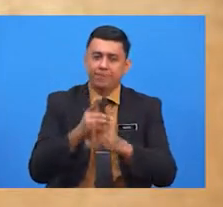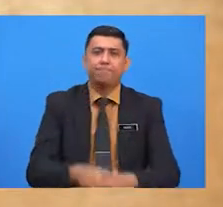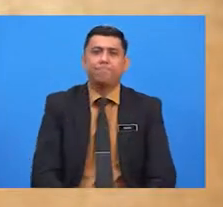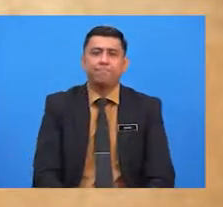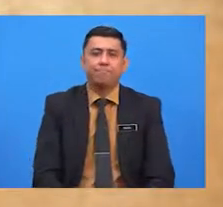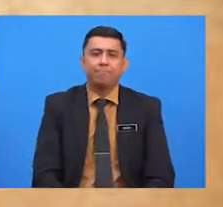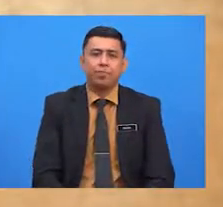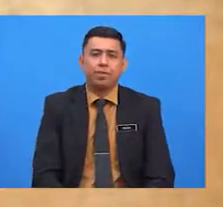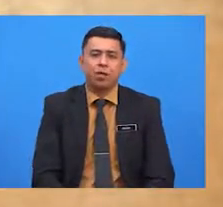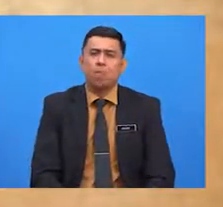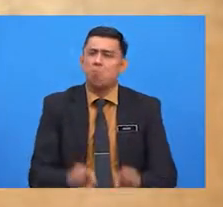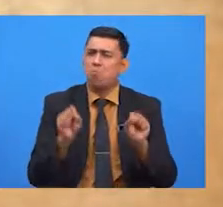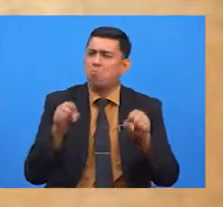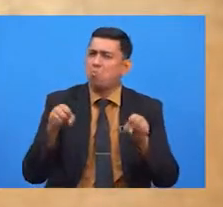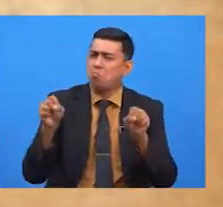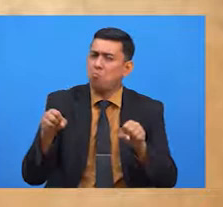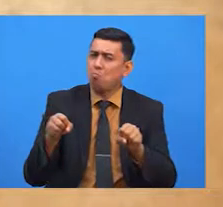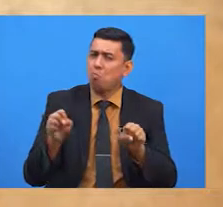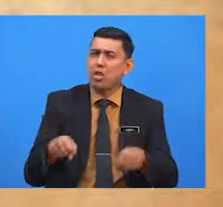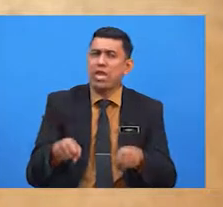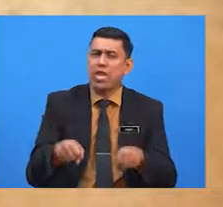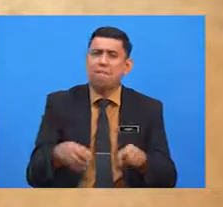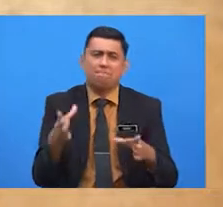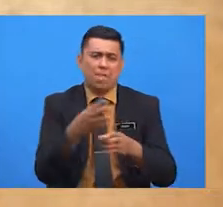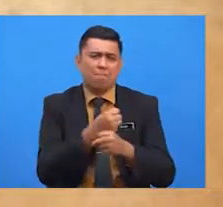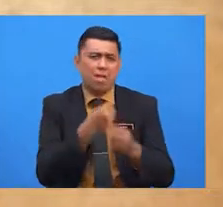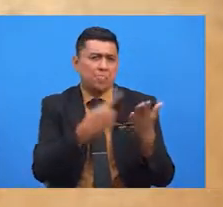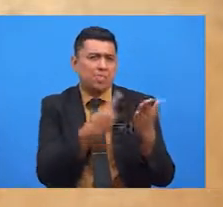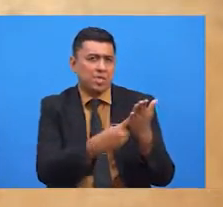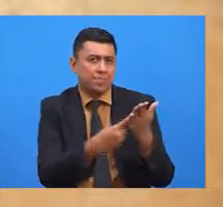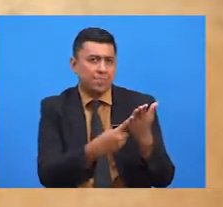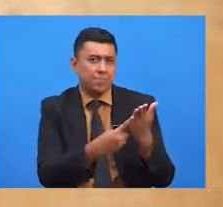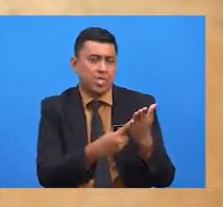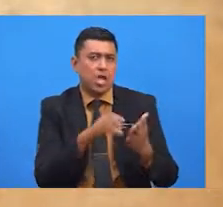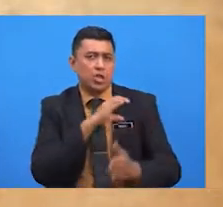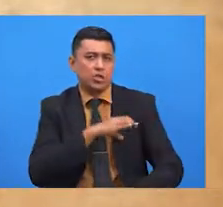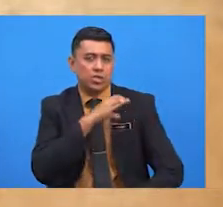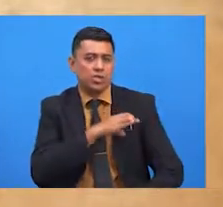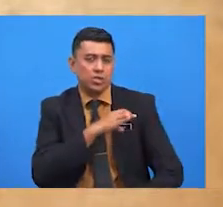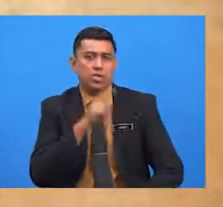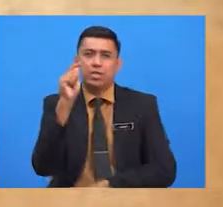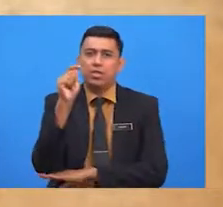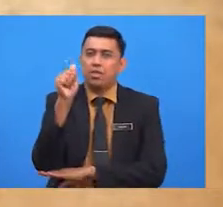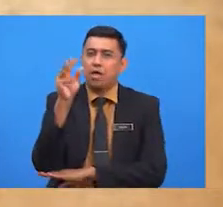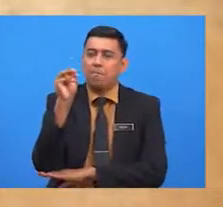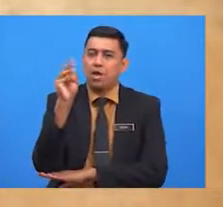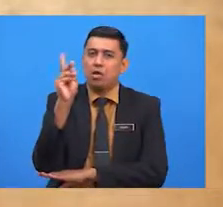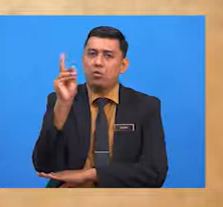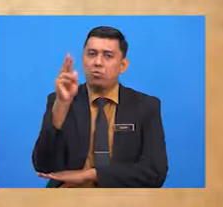murid-murid, cikgu harap semua dapat membincangkan ciri-ciri tamadun awal